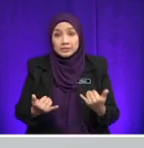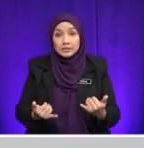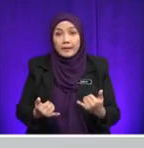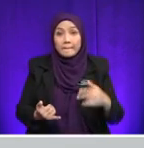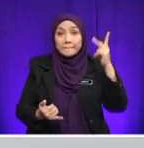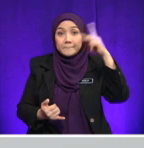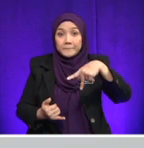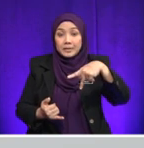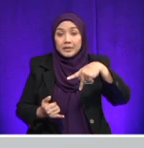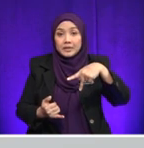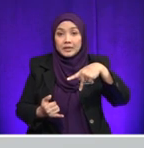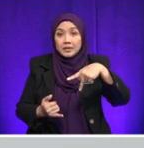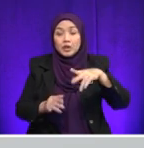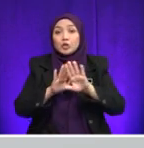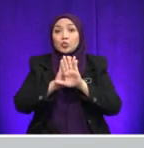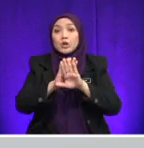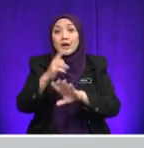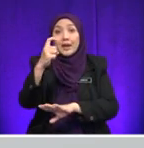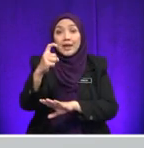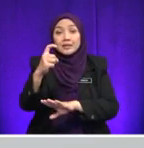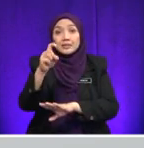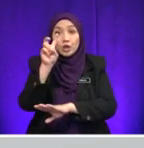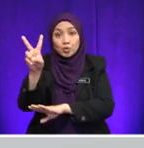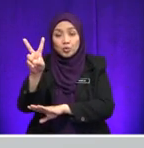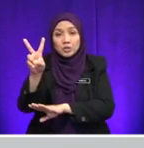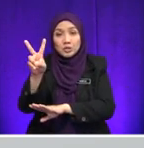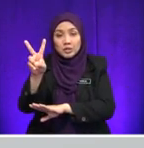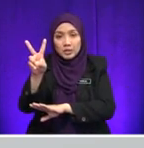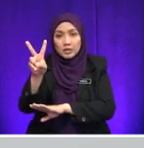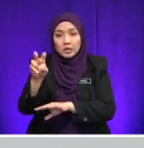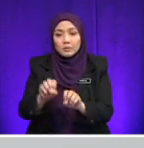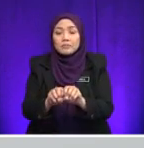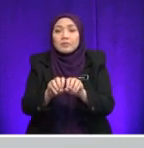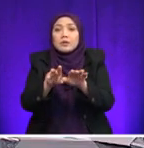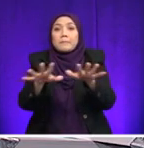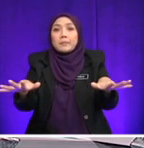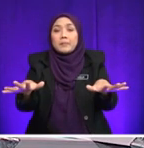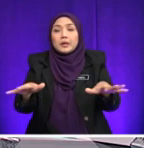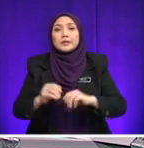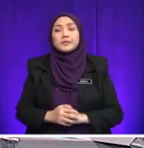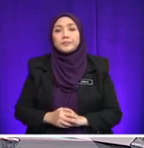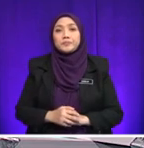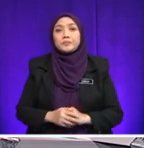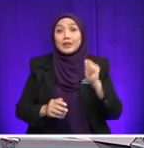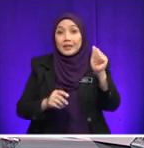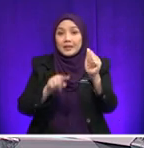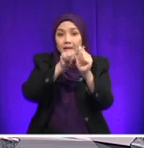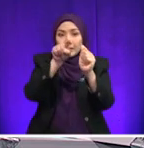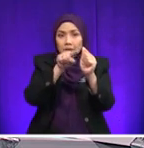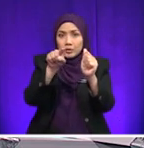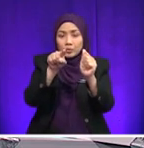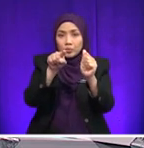dikuasai dulu perkembangan kita kembangkan dia jadi kuasa 2